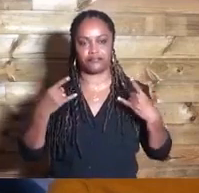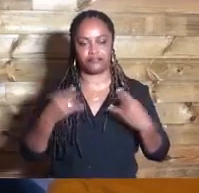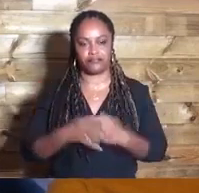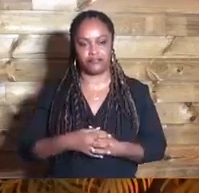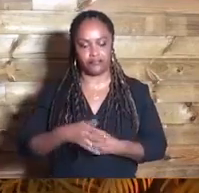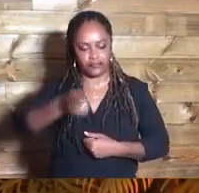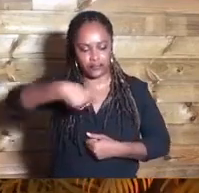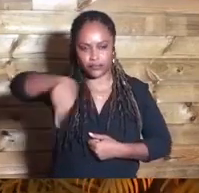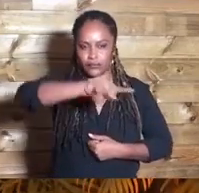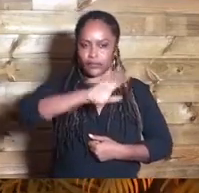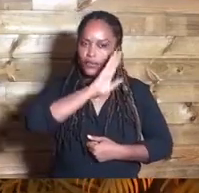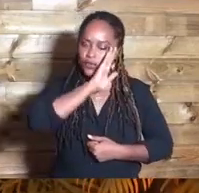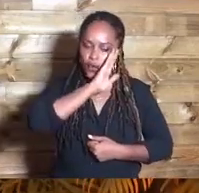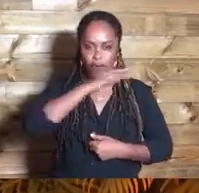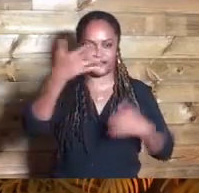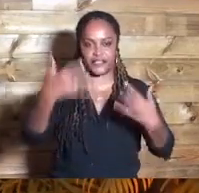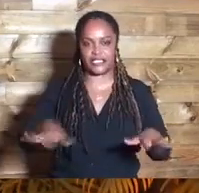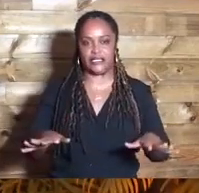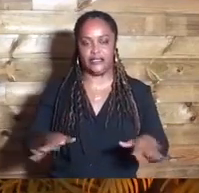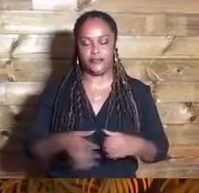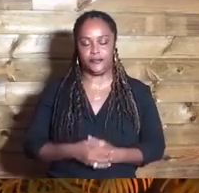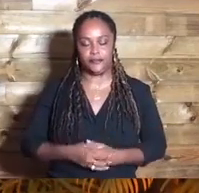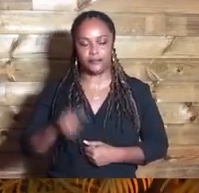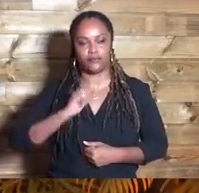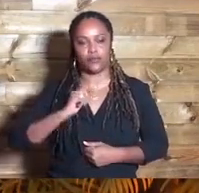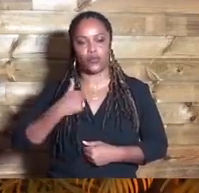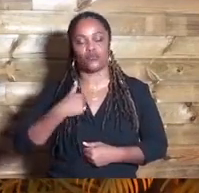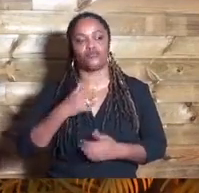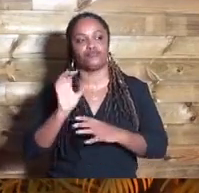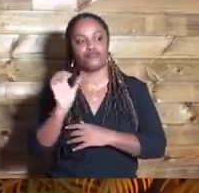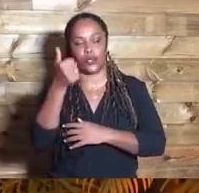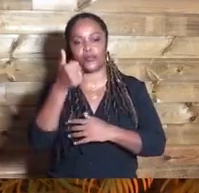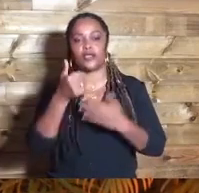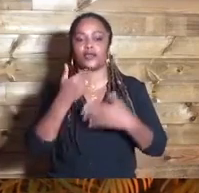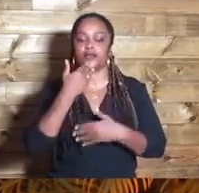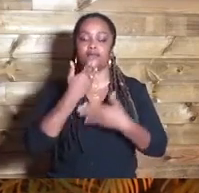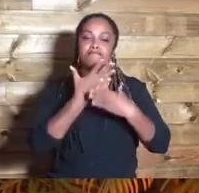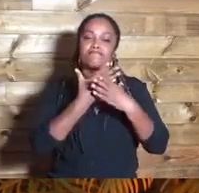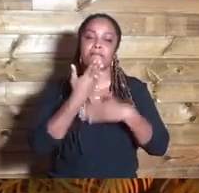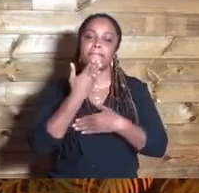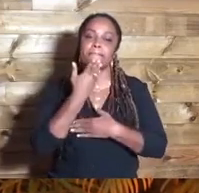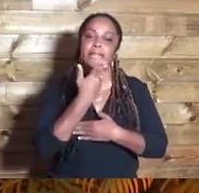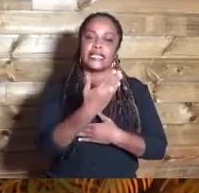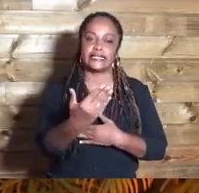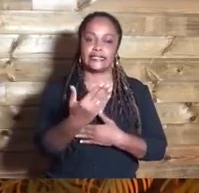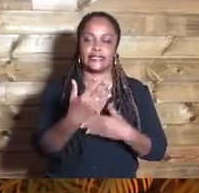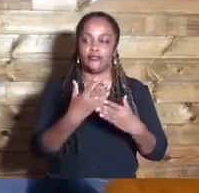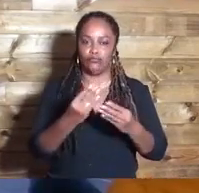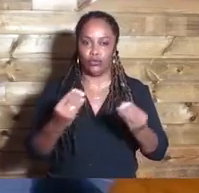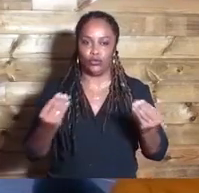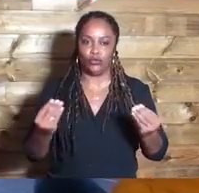cour ne dormira plus jamais. A qui commencer par dire un grand merci, il crie moi capitaine Talela, David